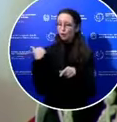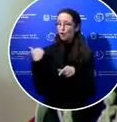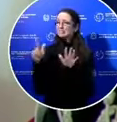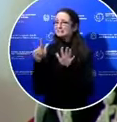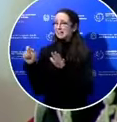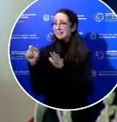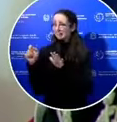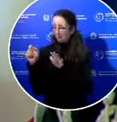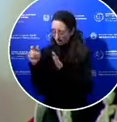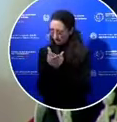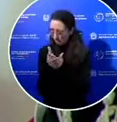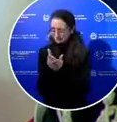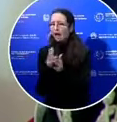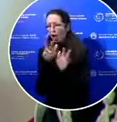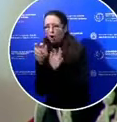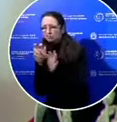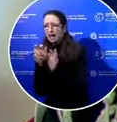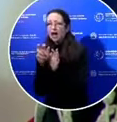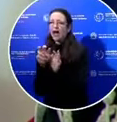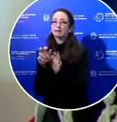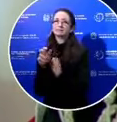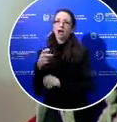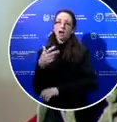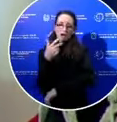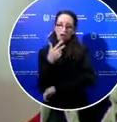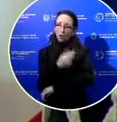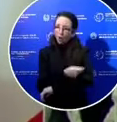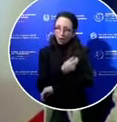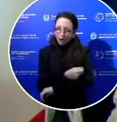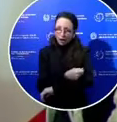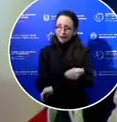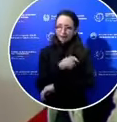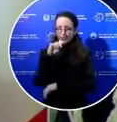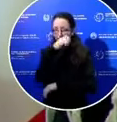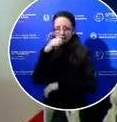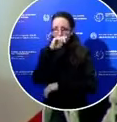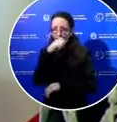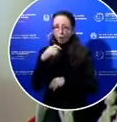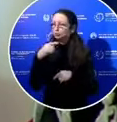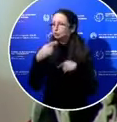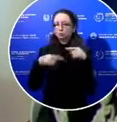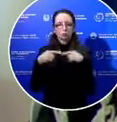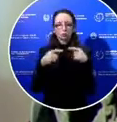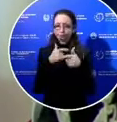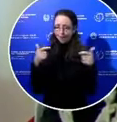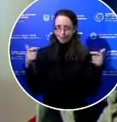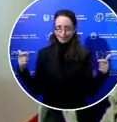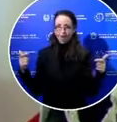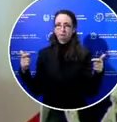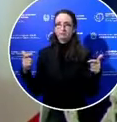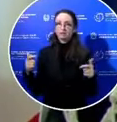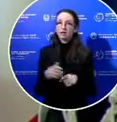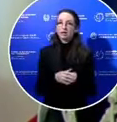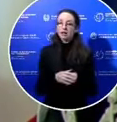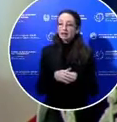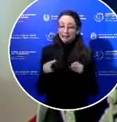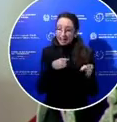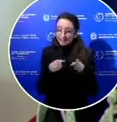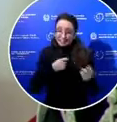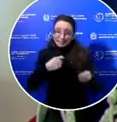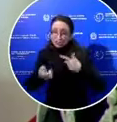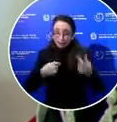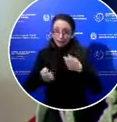il consumo di eroina e di cocaina. Si consolidano rotte internazionali e canali di riciclaggio legati al